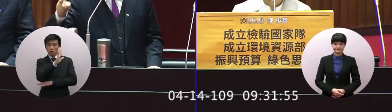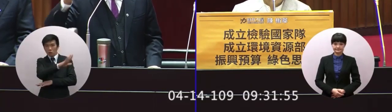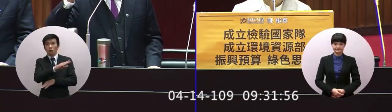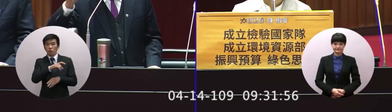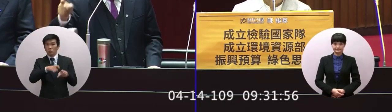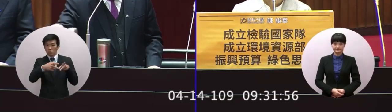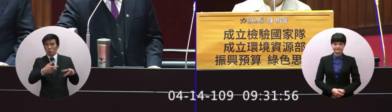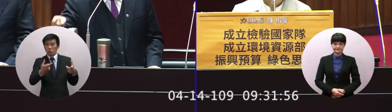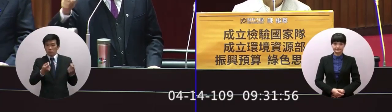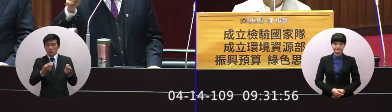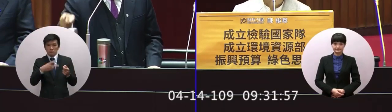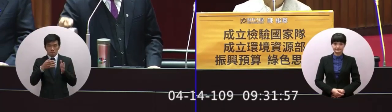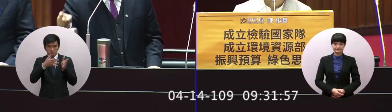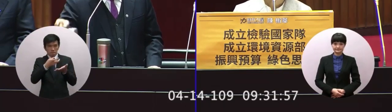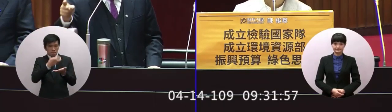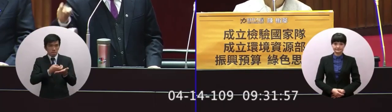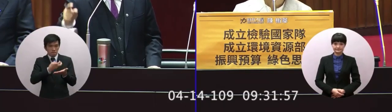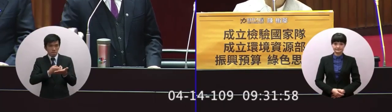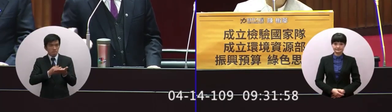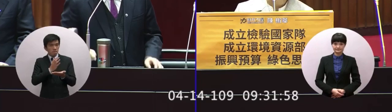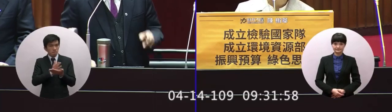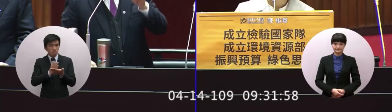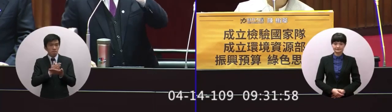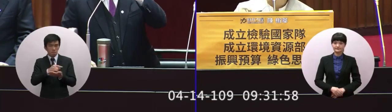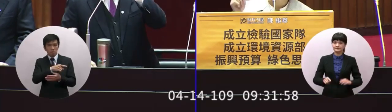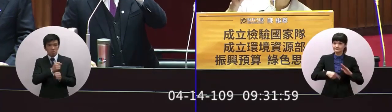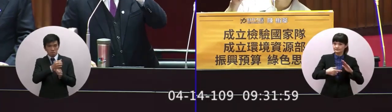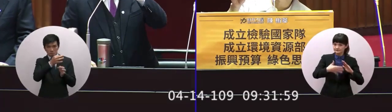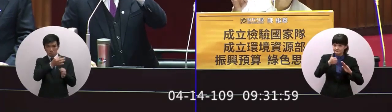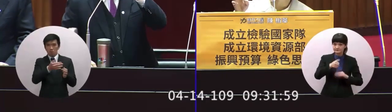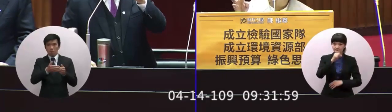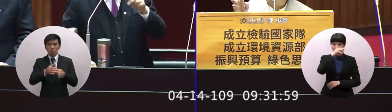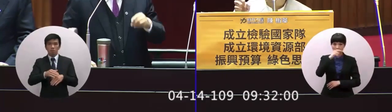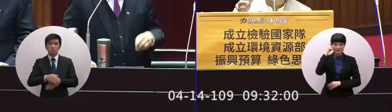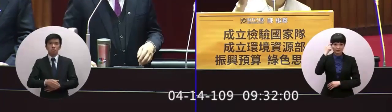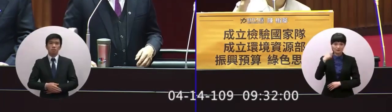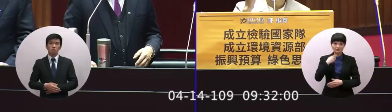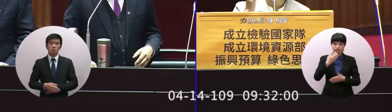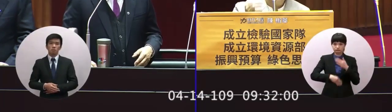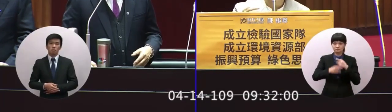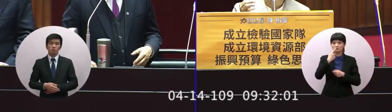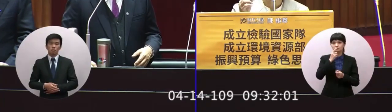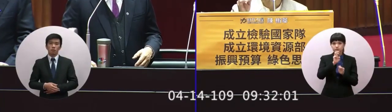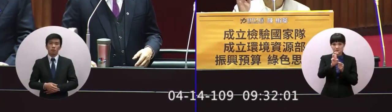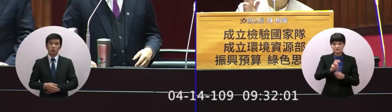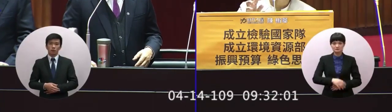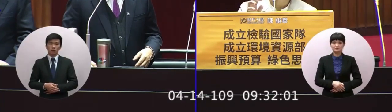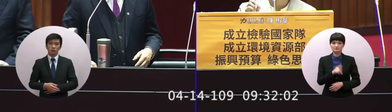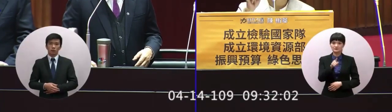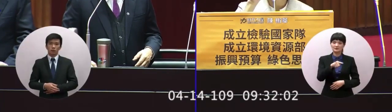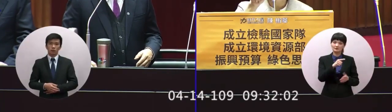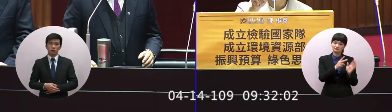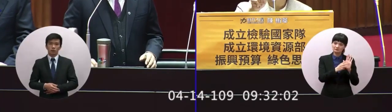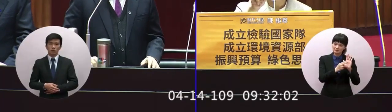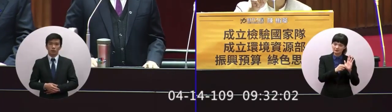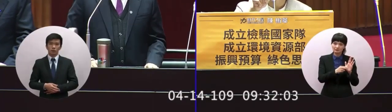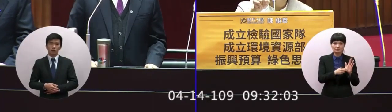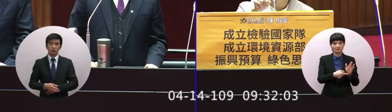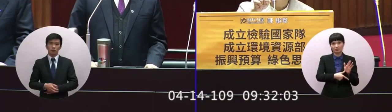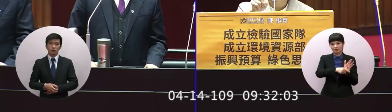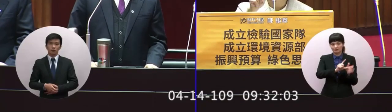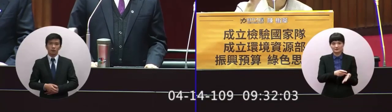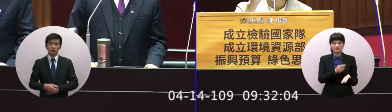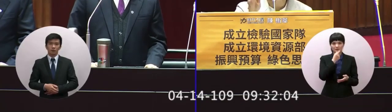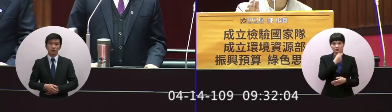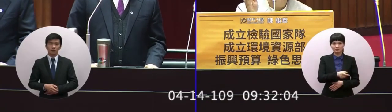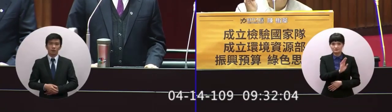格本身要做好。 院长，不好意思，我只有30秒，那你3点讲完可能来不及。我最后先提一